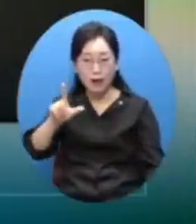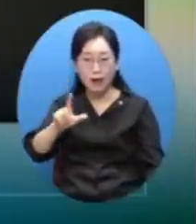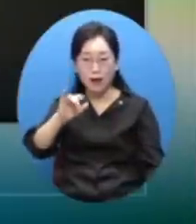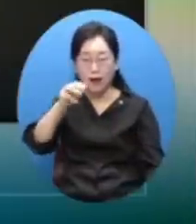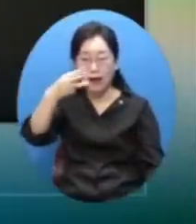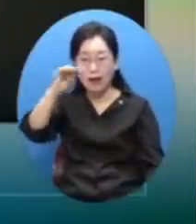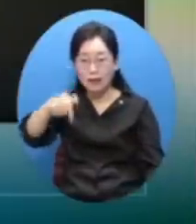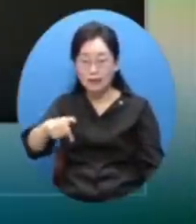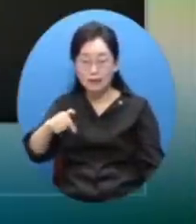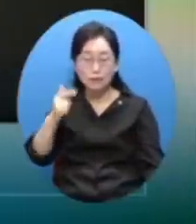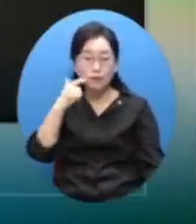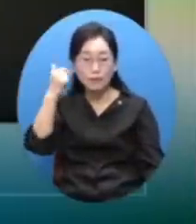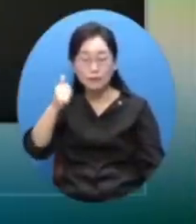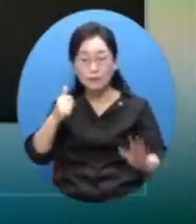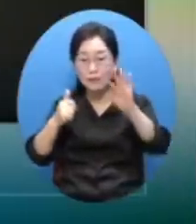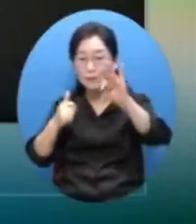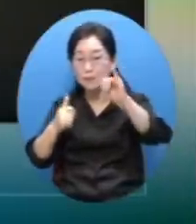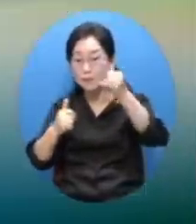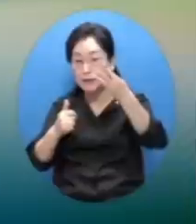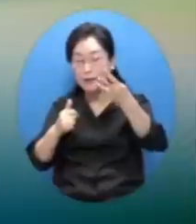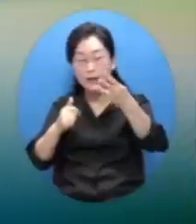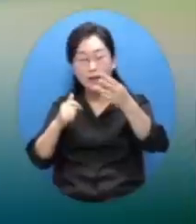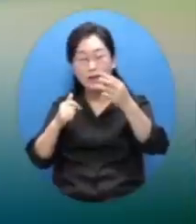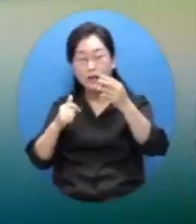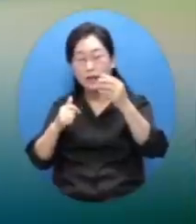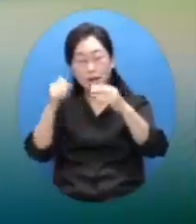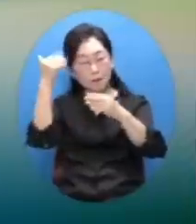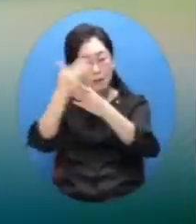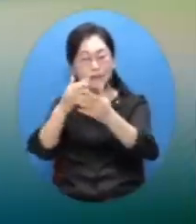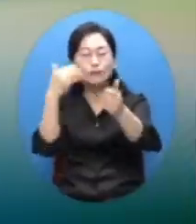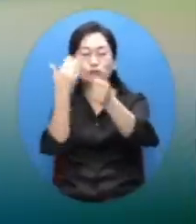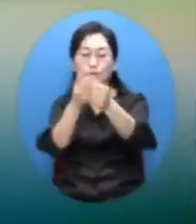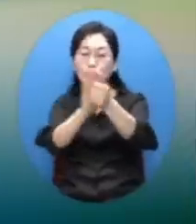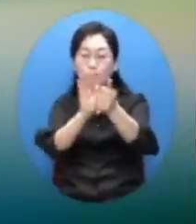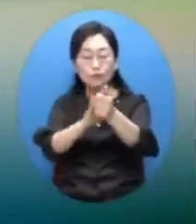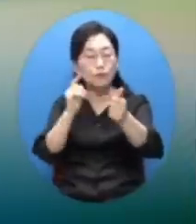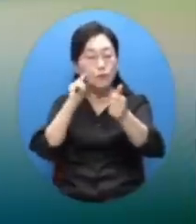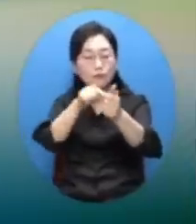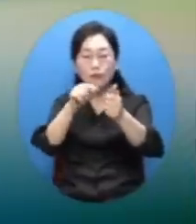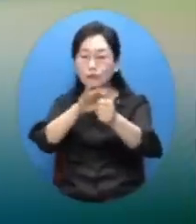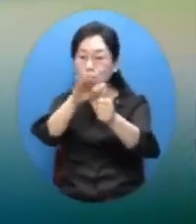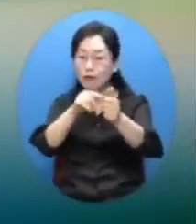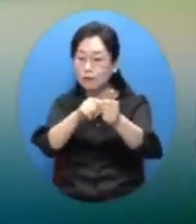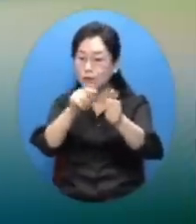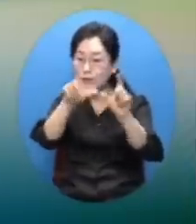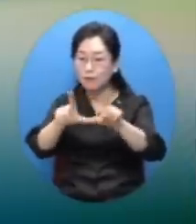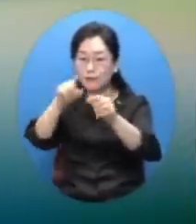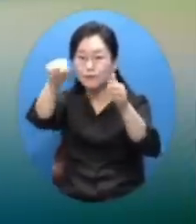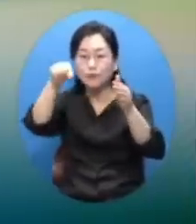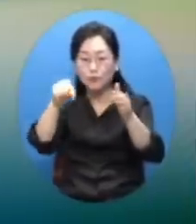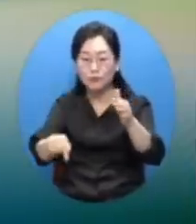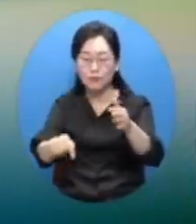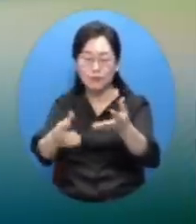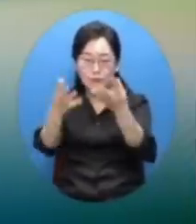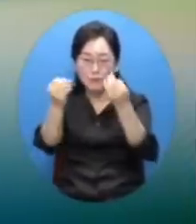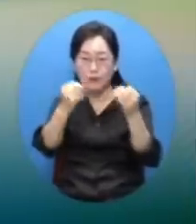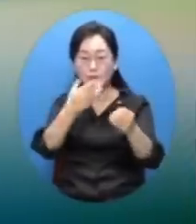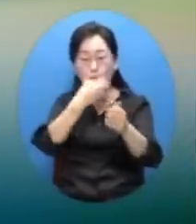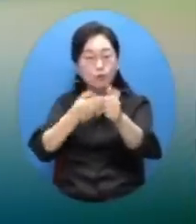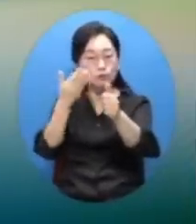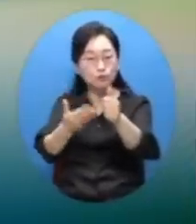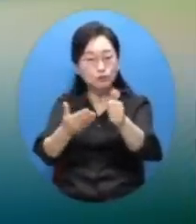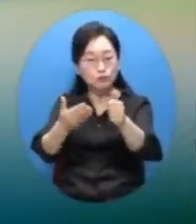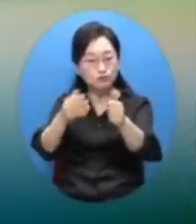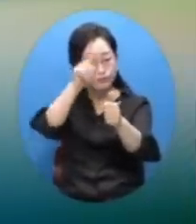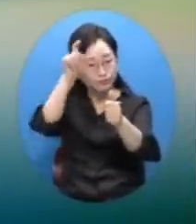빌 브라이트 박사님께 물었습니다. 브라이트 박사님, 왜 하나님이 당신을 사랑하시고 당신의 삶에 그렇게 많은 복을 주시는